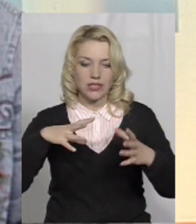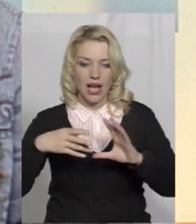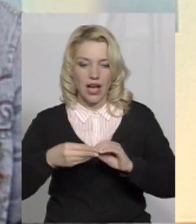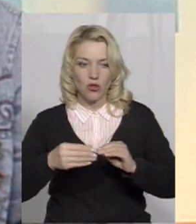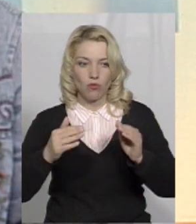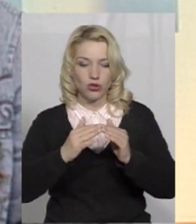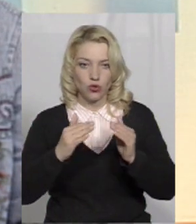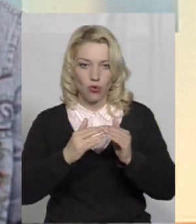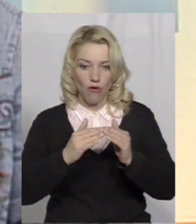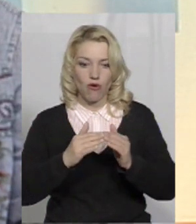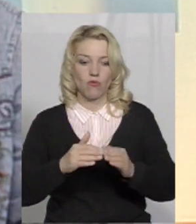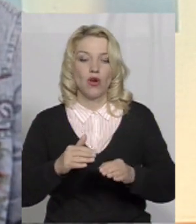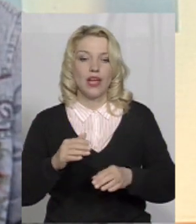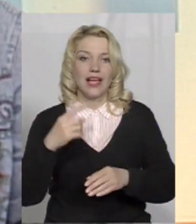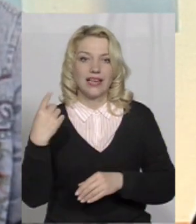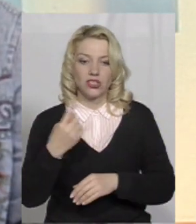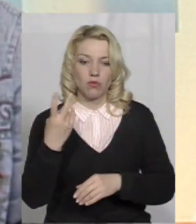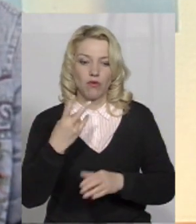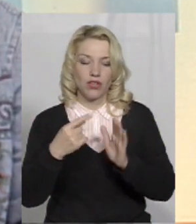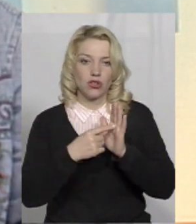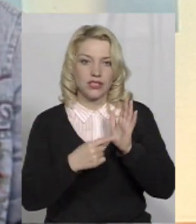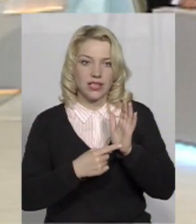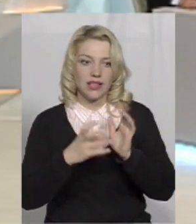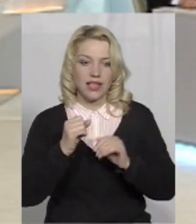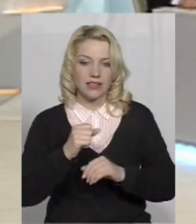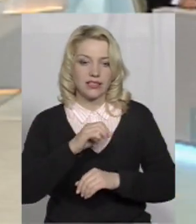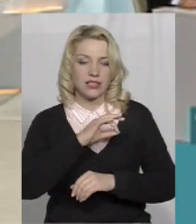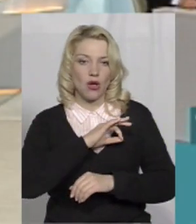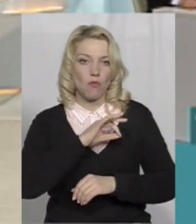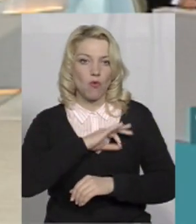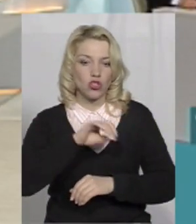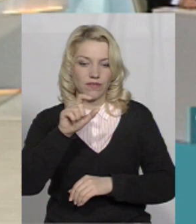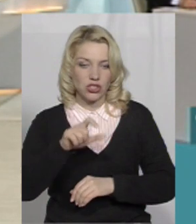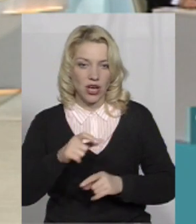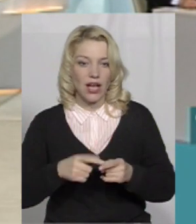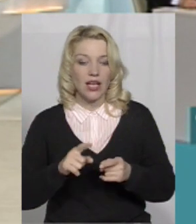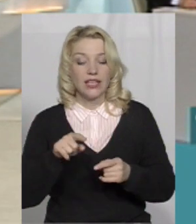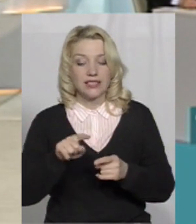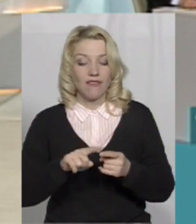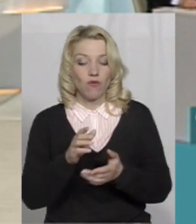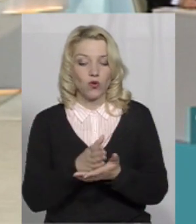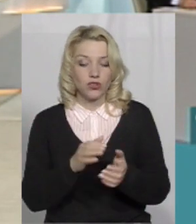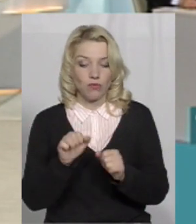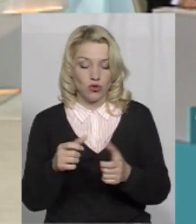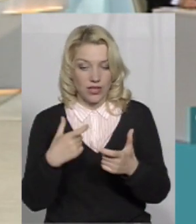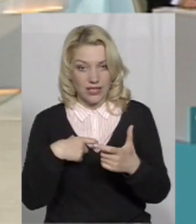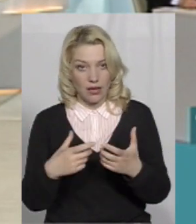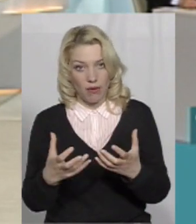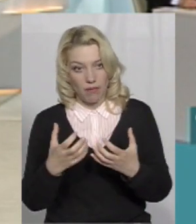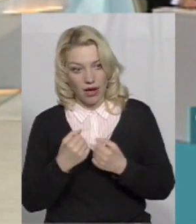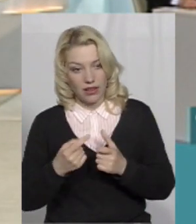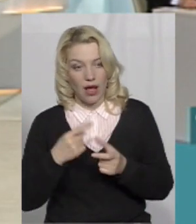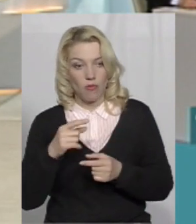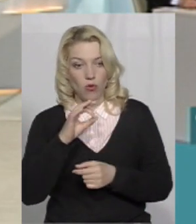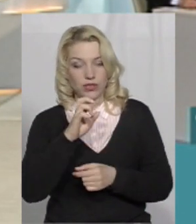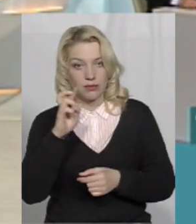має бути розподілено до кінцевого споживача. І оці функції треба дійсно, може або ОСББ брати на себе цю функцію, тут не